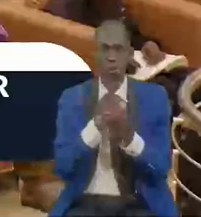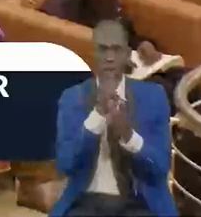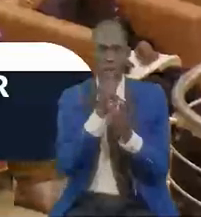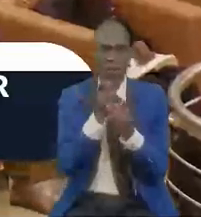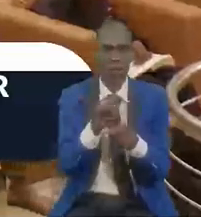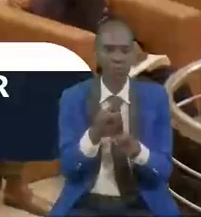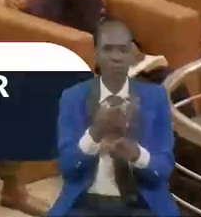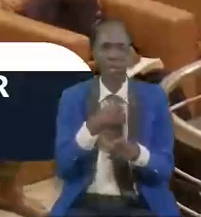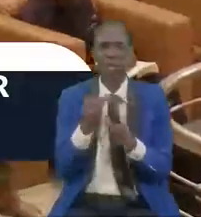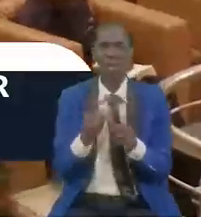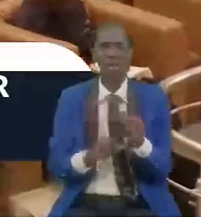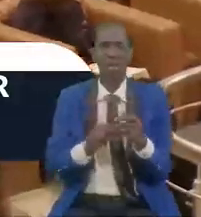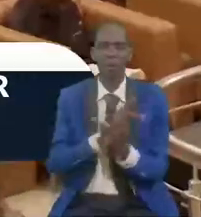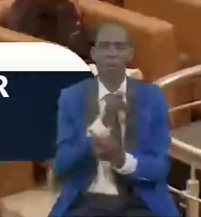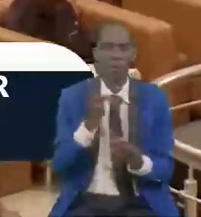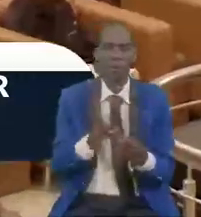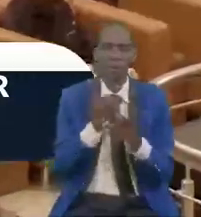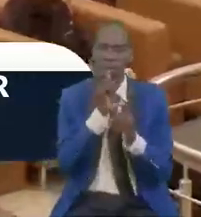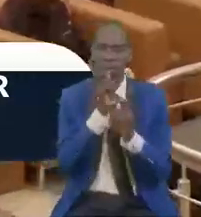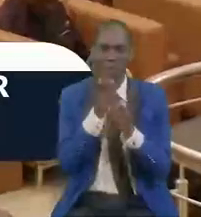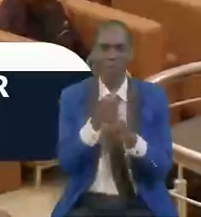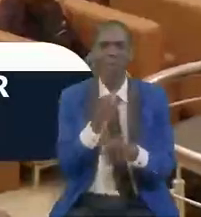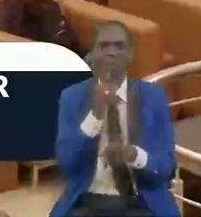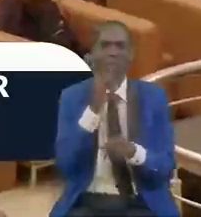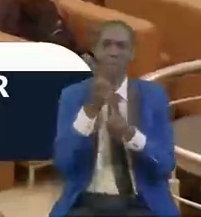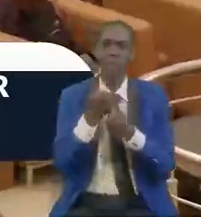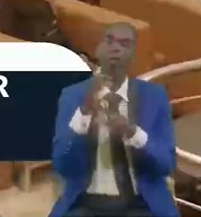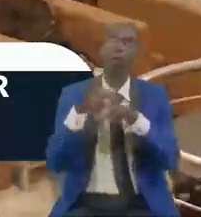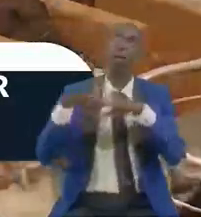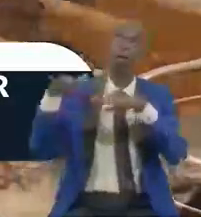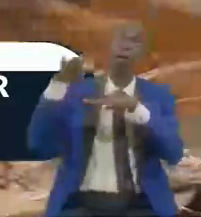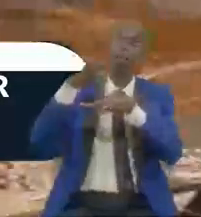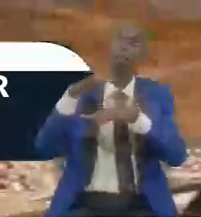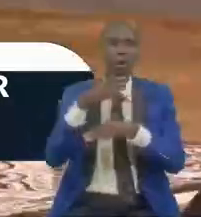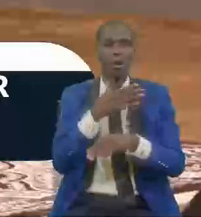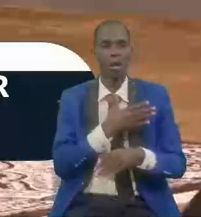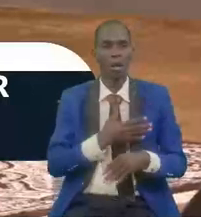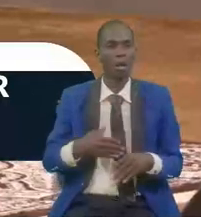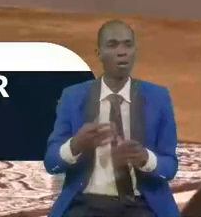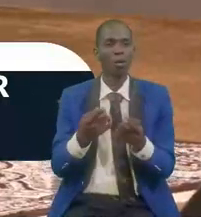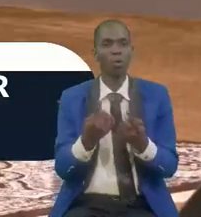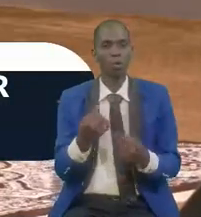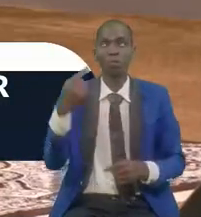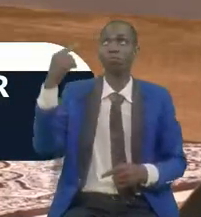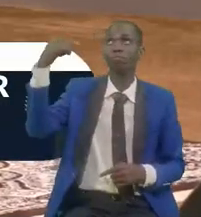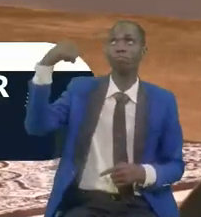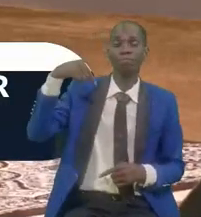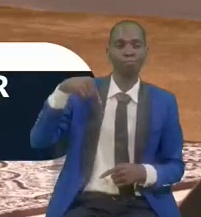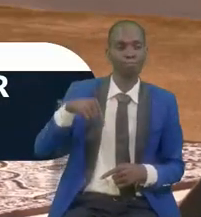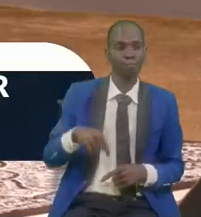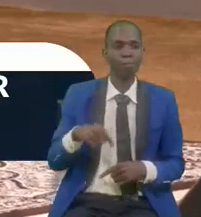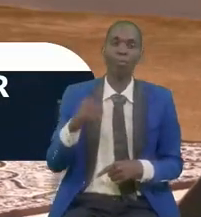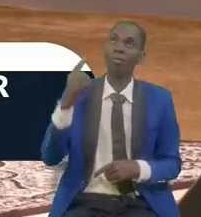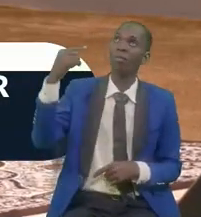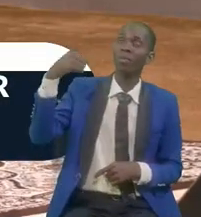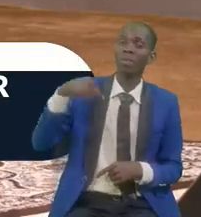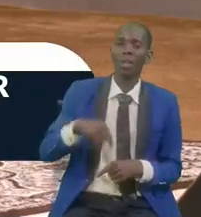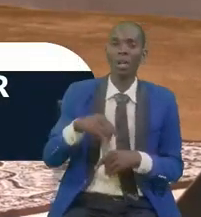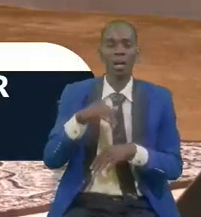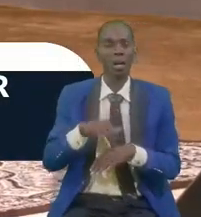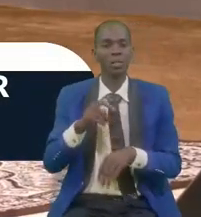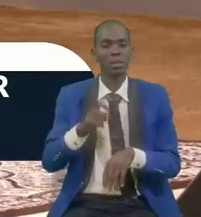grâce excellente et tout don parfait descendent d'en haut du Père des Lumières. Cela est